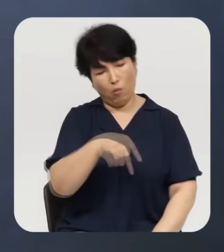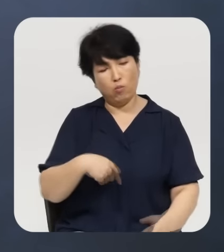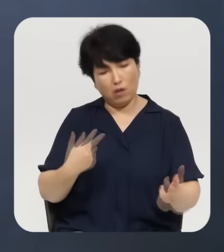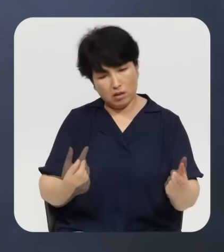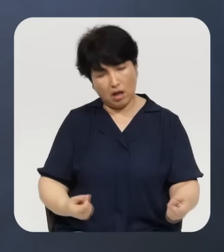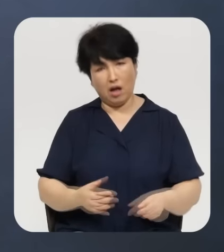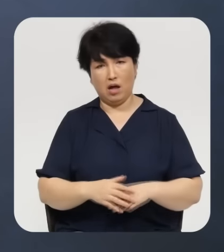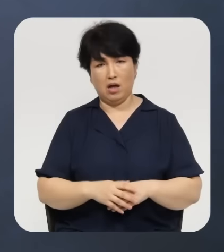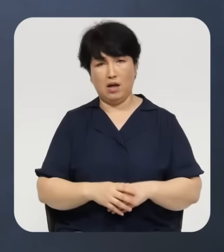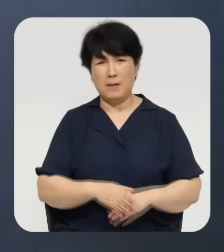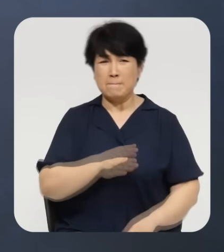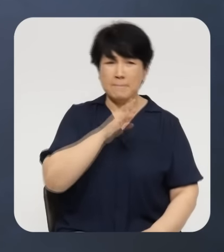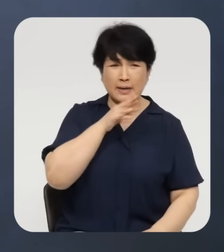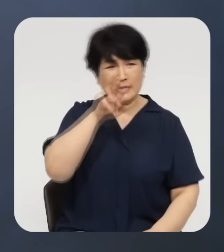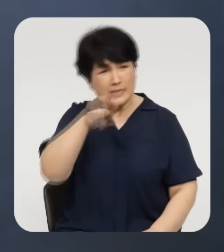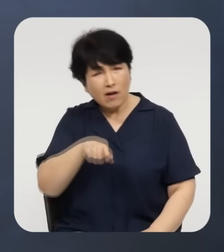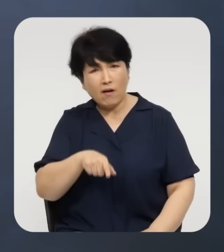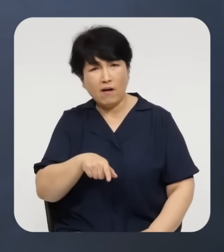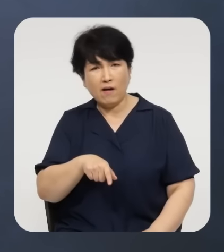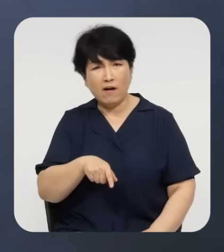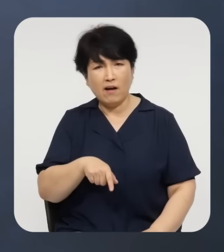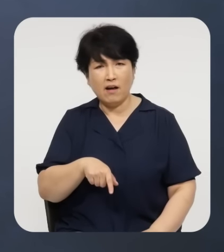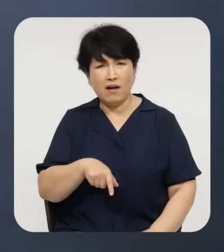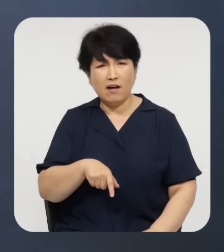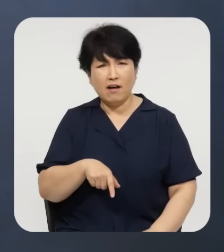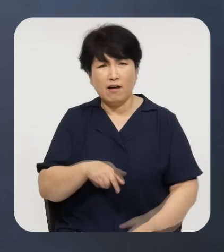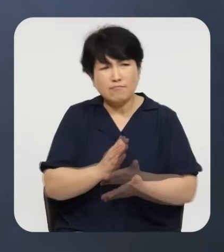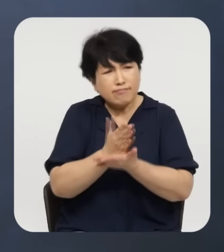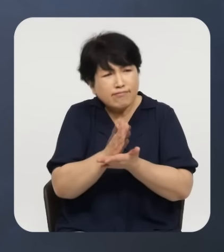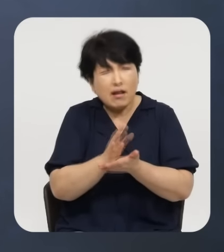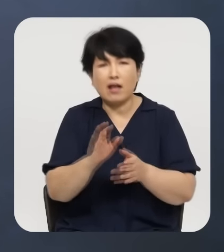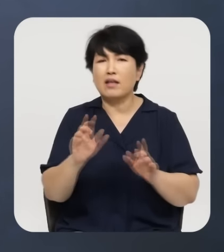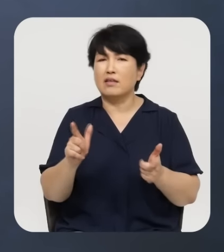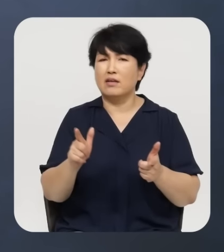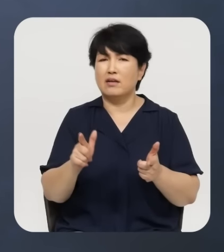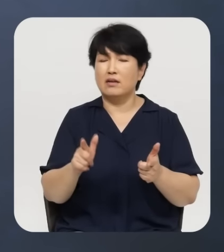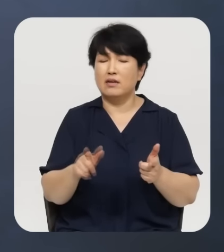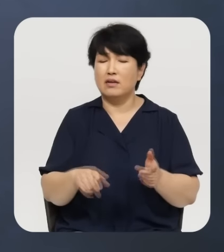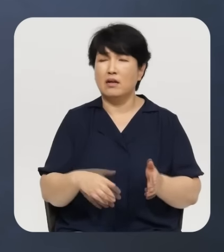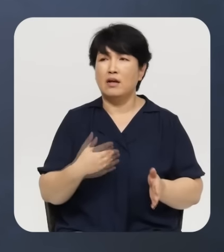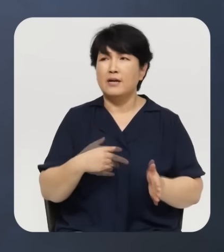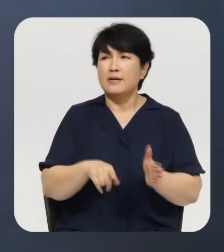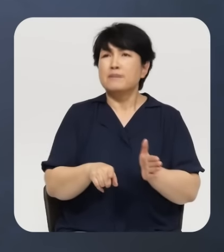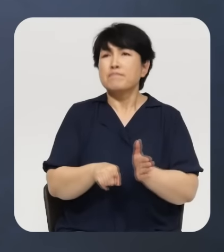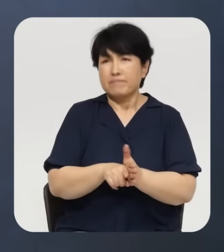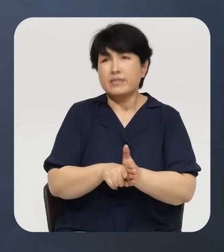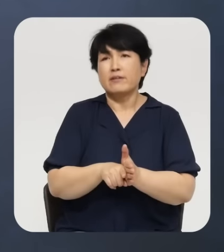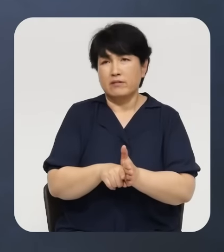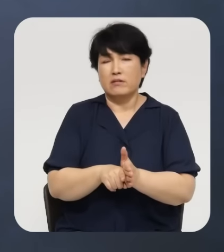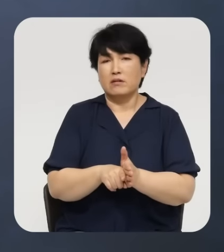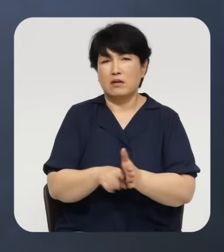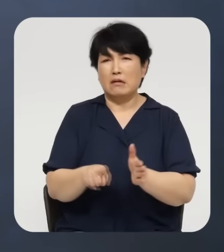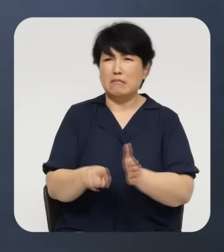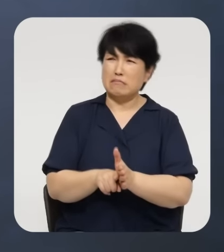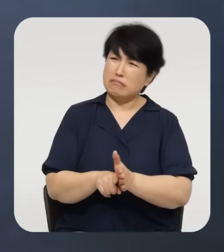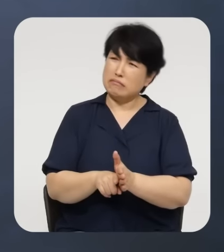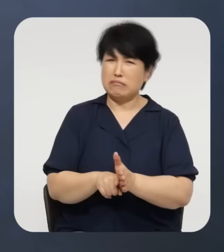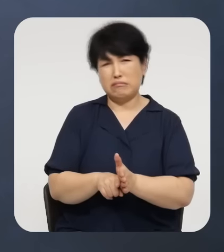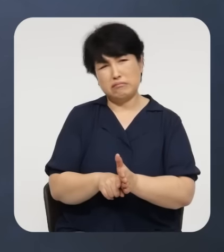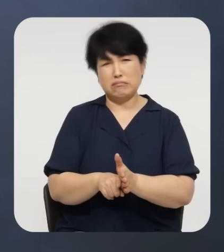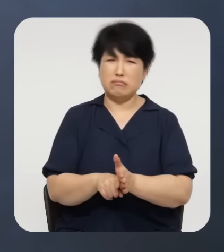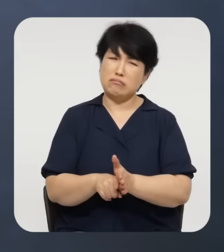해야지. 그럼 이건 이게 맞느냐 아니냐. 믿음은 그렇게 따지는 게 아니에요. 믿어지면 믿는 거고 안 믿어지면 안 믿는